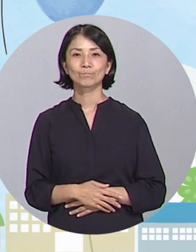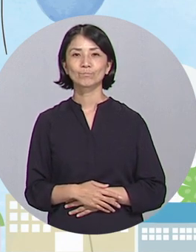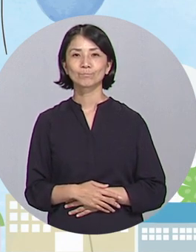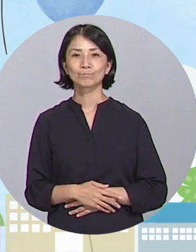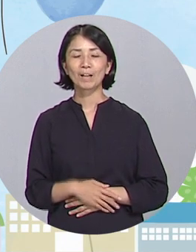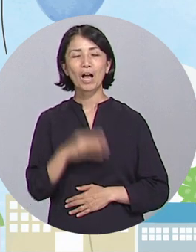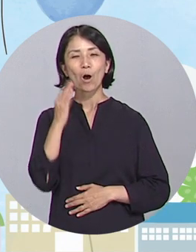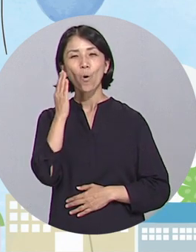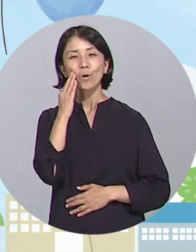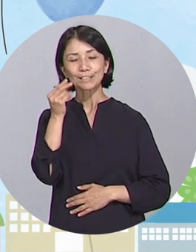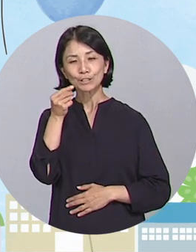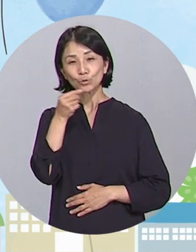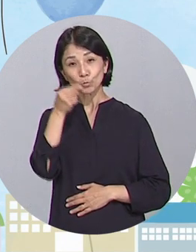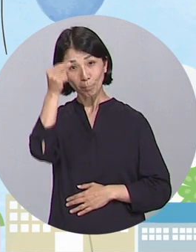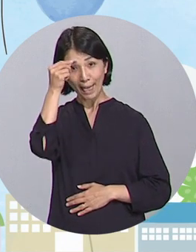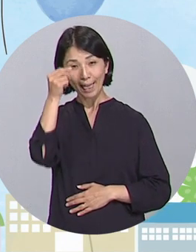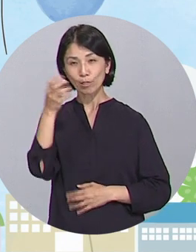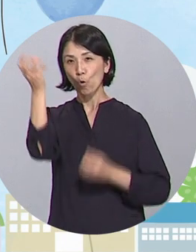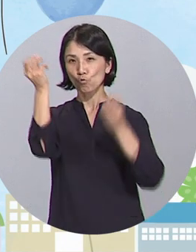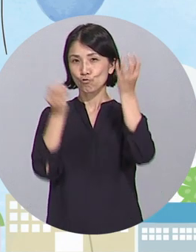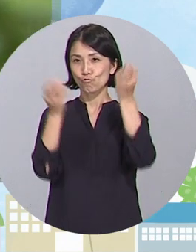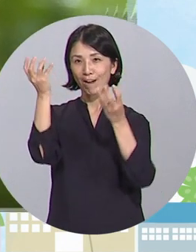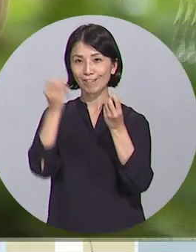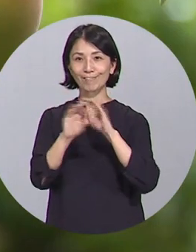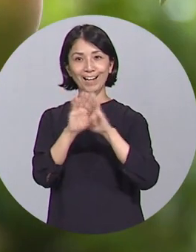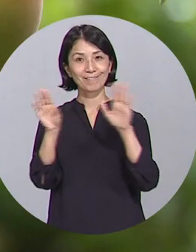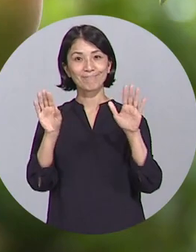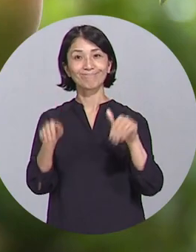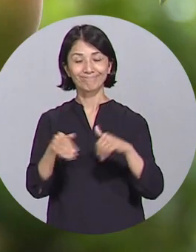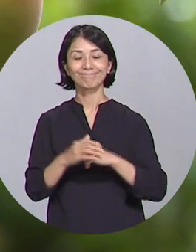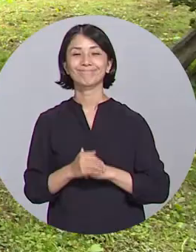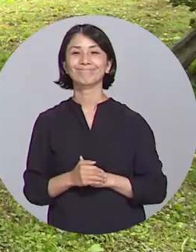おいしい梅の収穫が始まっています。